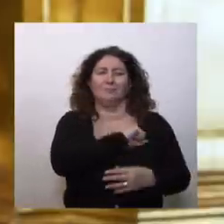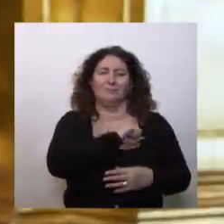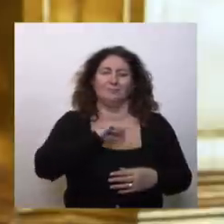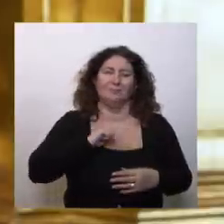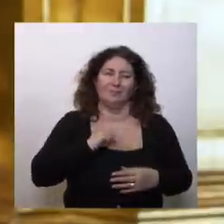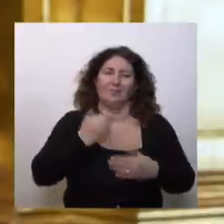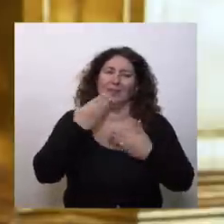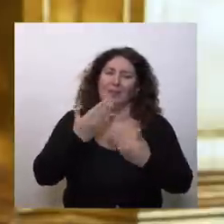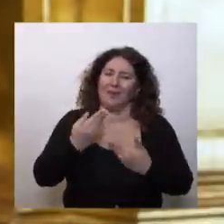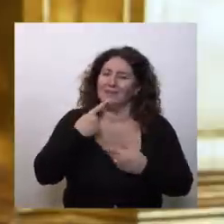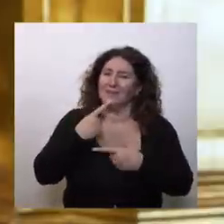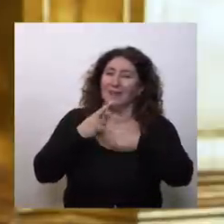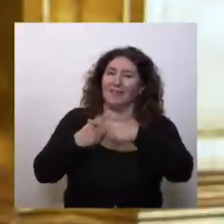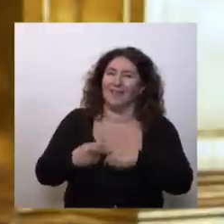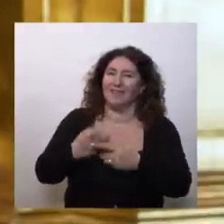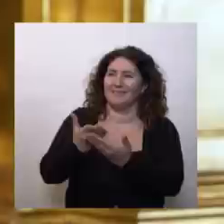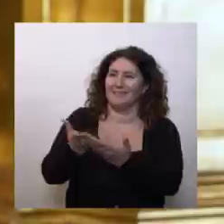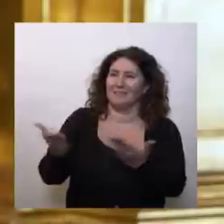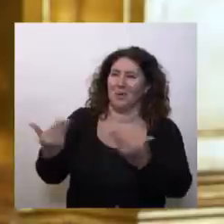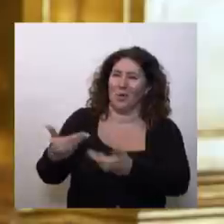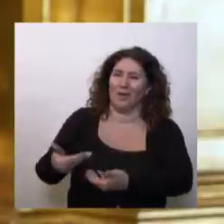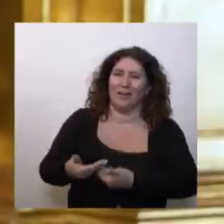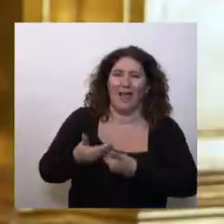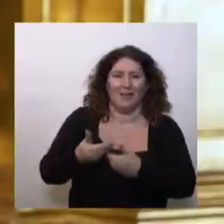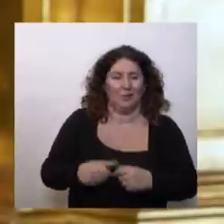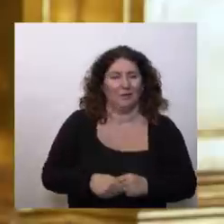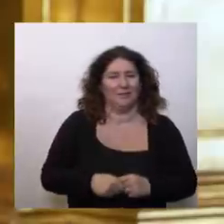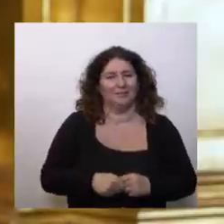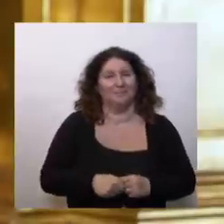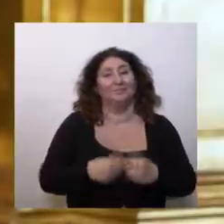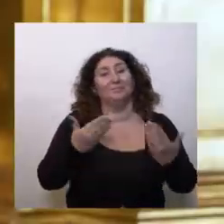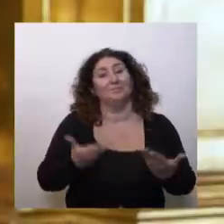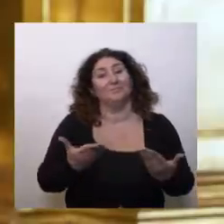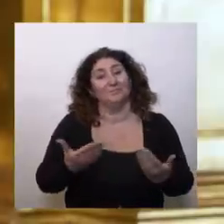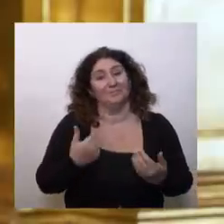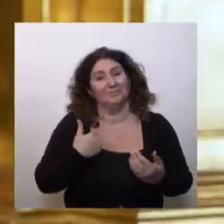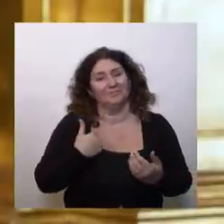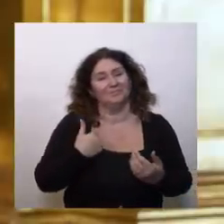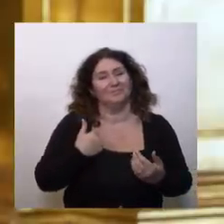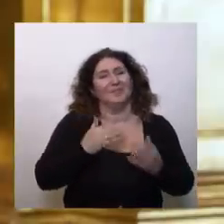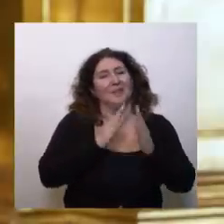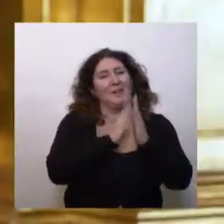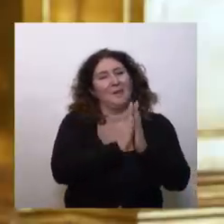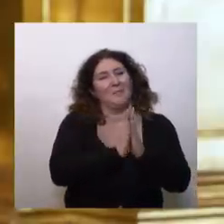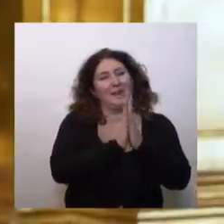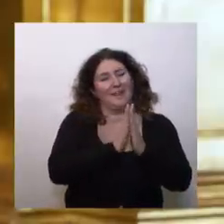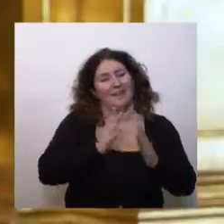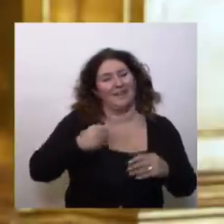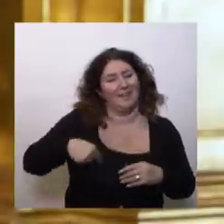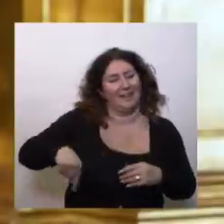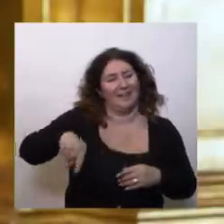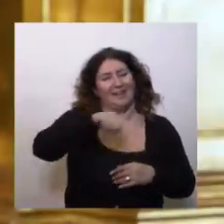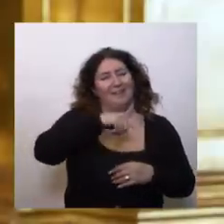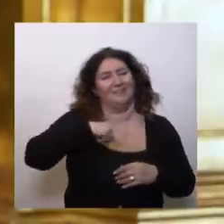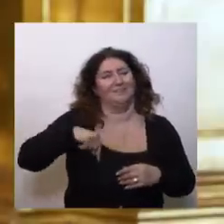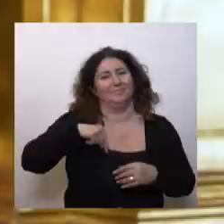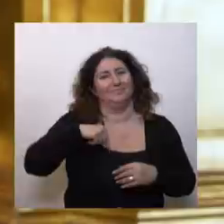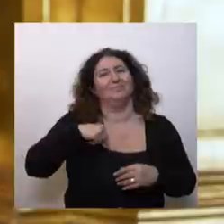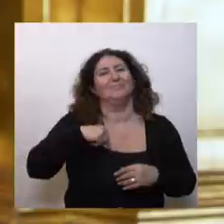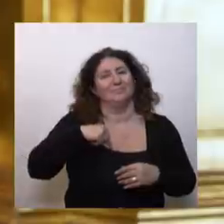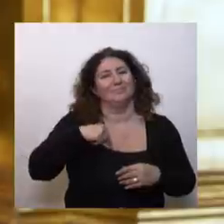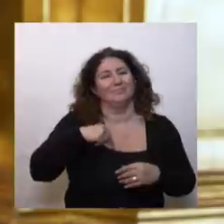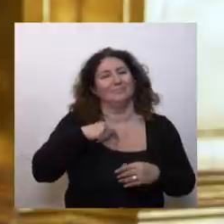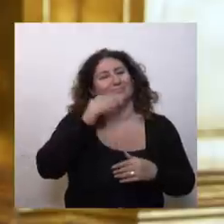parola di testimoni. Ora la nostra contemplazione si apre all'ascolto